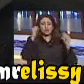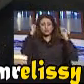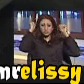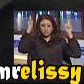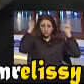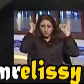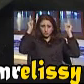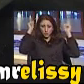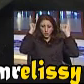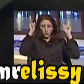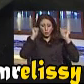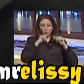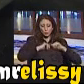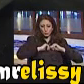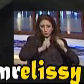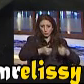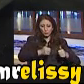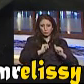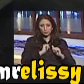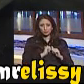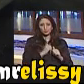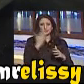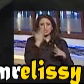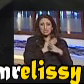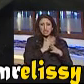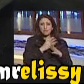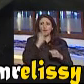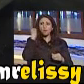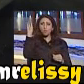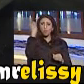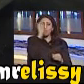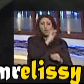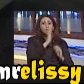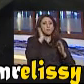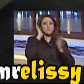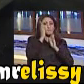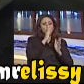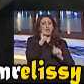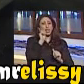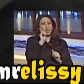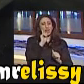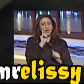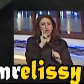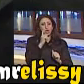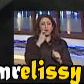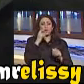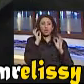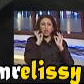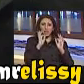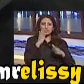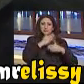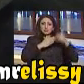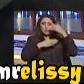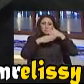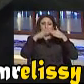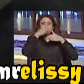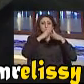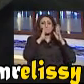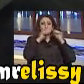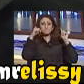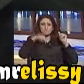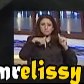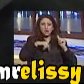أصلا لم تكن مطروحة لدى جماعة الإخوان المسلمين. زي ما حضرتك تعلم احنا أطلقنا حملة معا نبني مصر وحيزنا تكون معركة